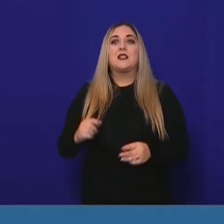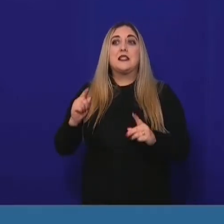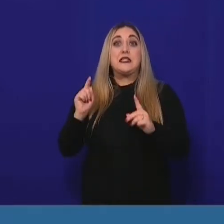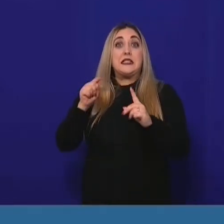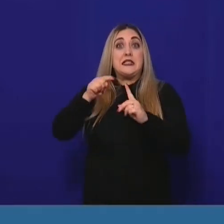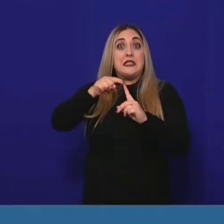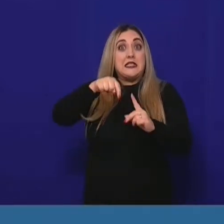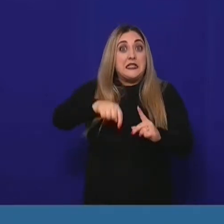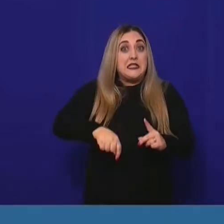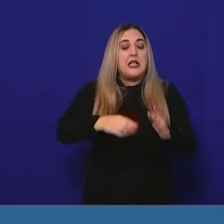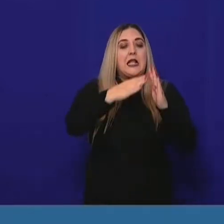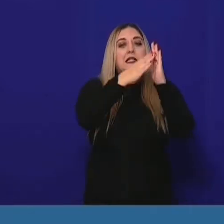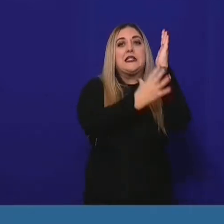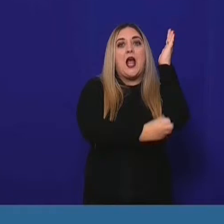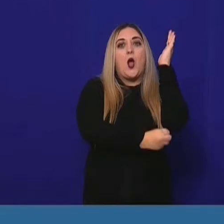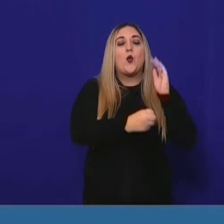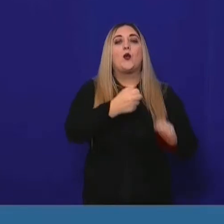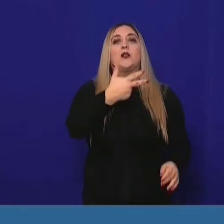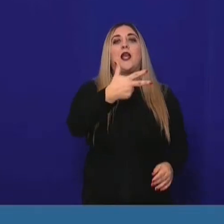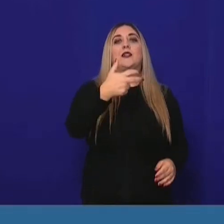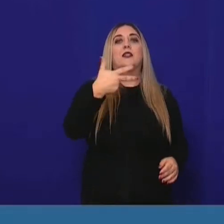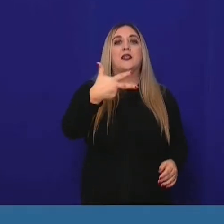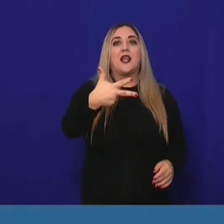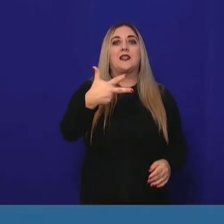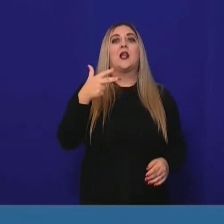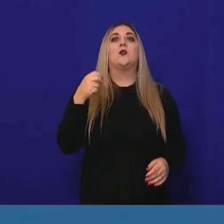issa iddownloadjawha